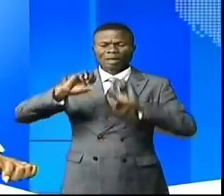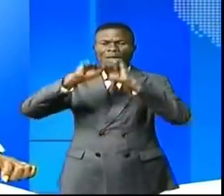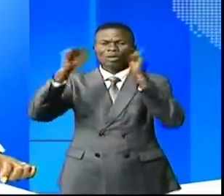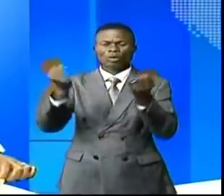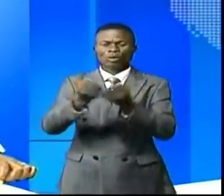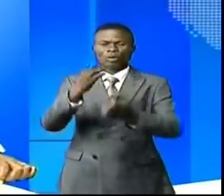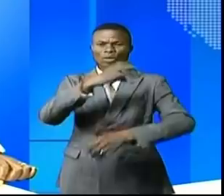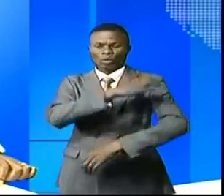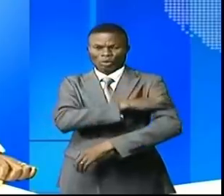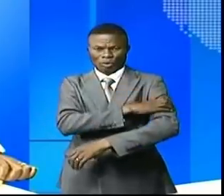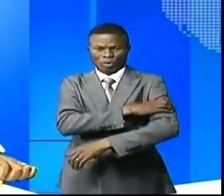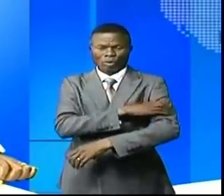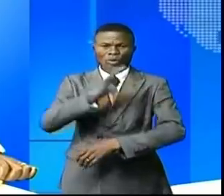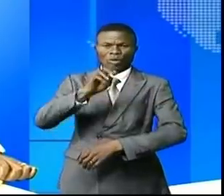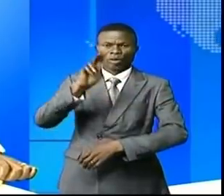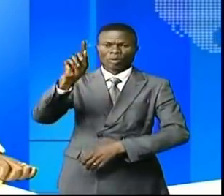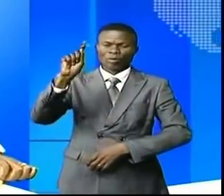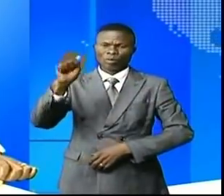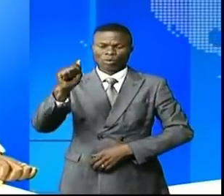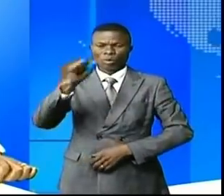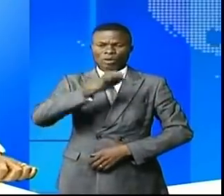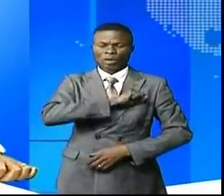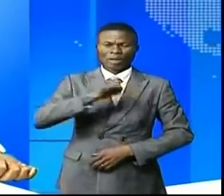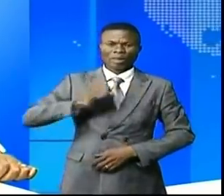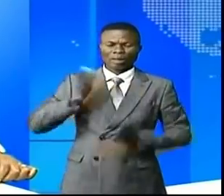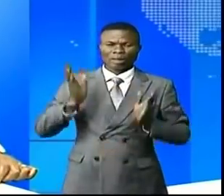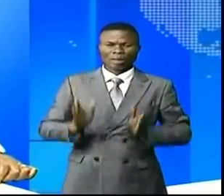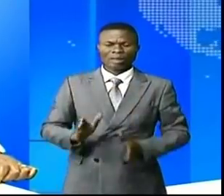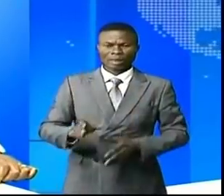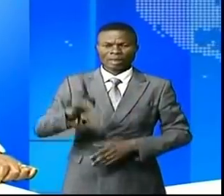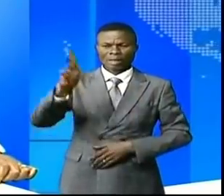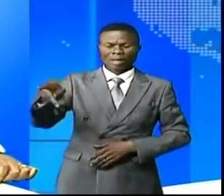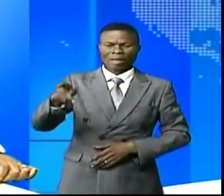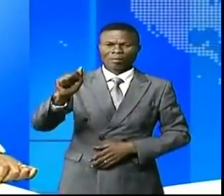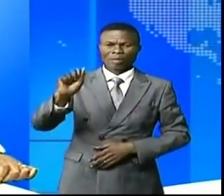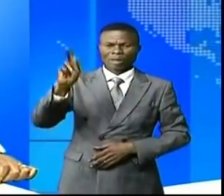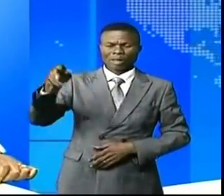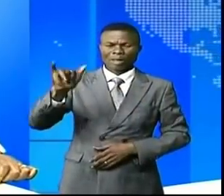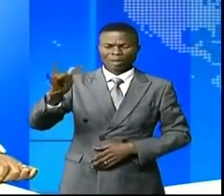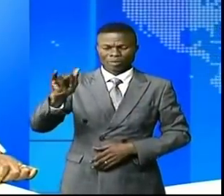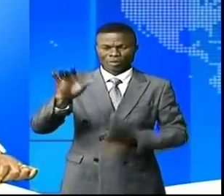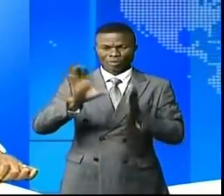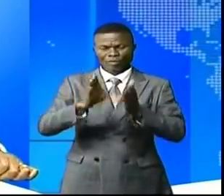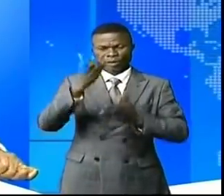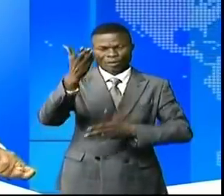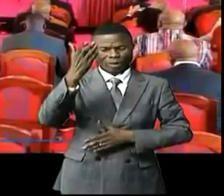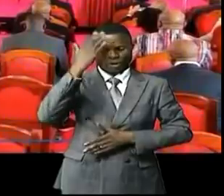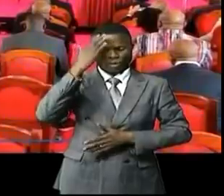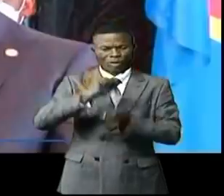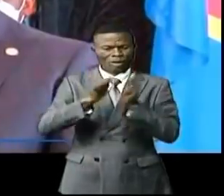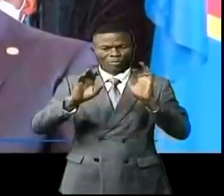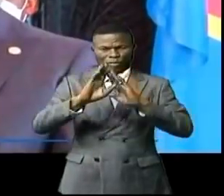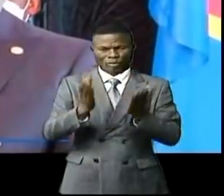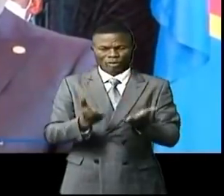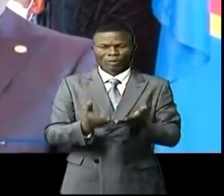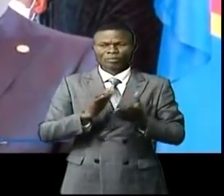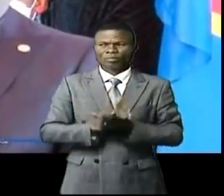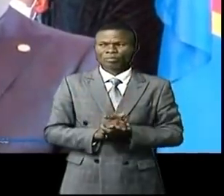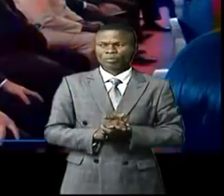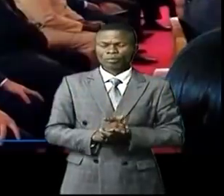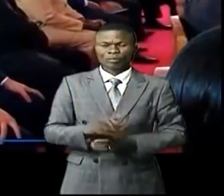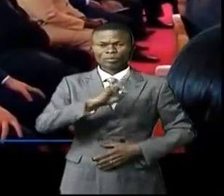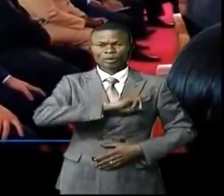civile de Bouta conduite par un sénateur dénommé Papi Bazega. Pierre Mbouyou nous relate le fait. L'adhésion de la